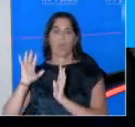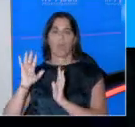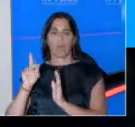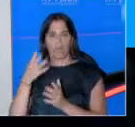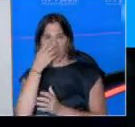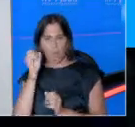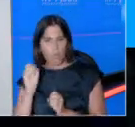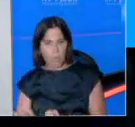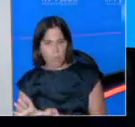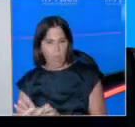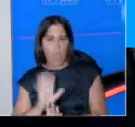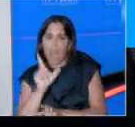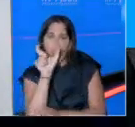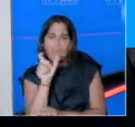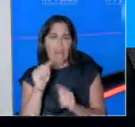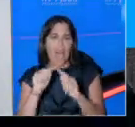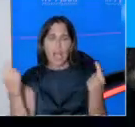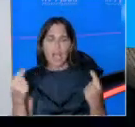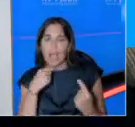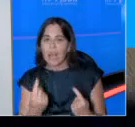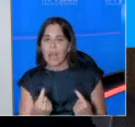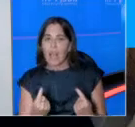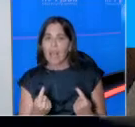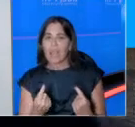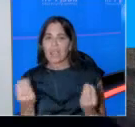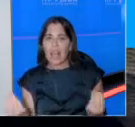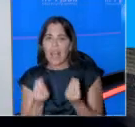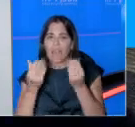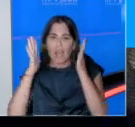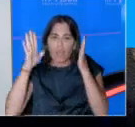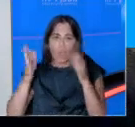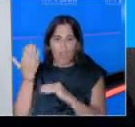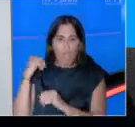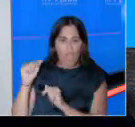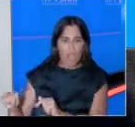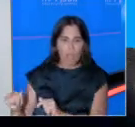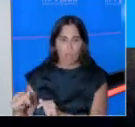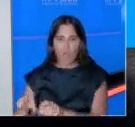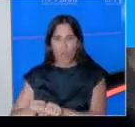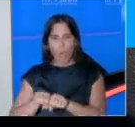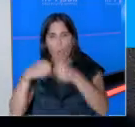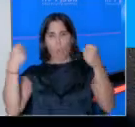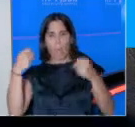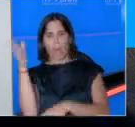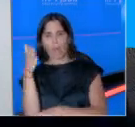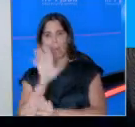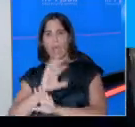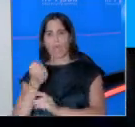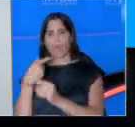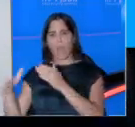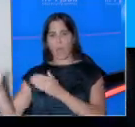פשוט חוצפה. אין לי מילה אחרת להגיד לדבר הנורא הזה שהיה פה, של חורבן המדינה בלעדי